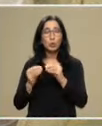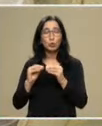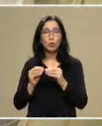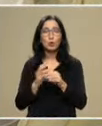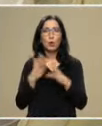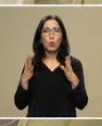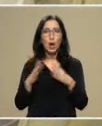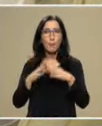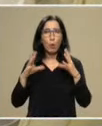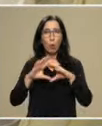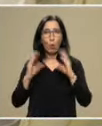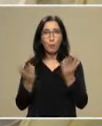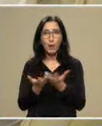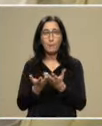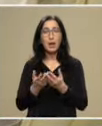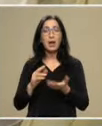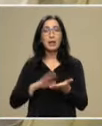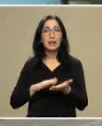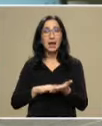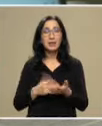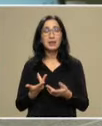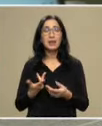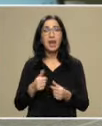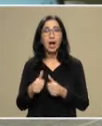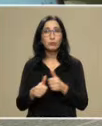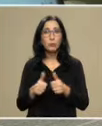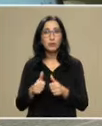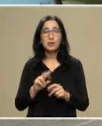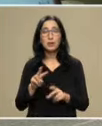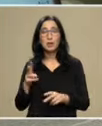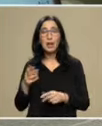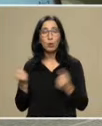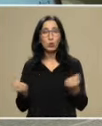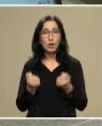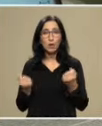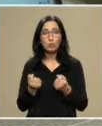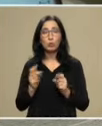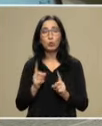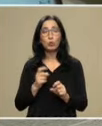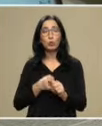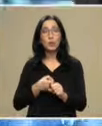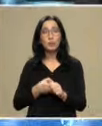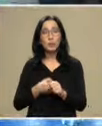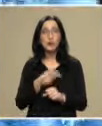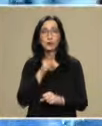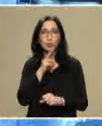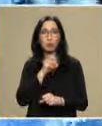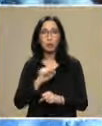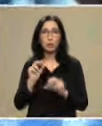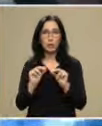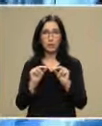голям обем от данни, автоматизиране също на някои дейности, които трябва да извършват учителите и